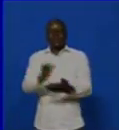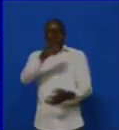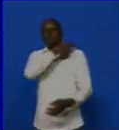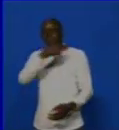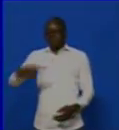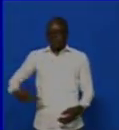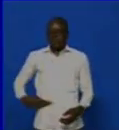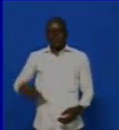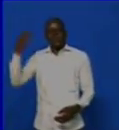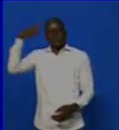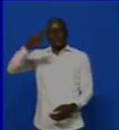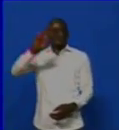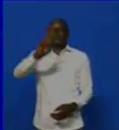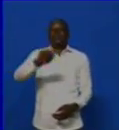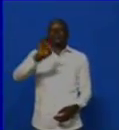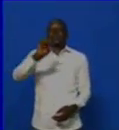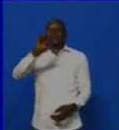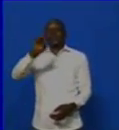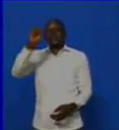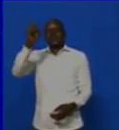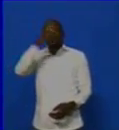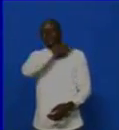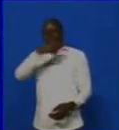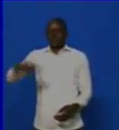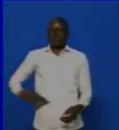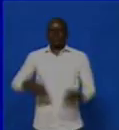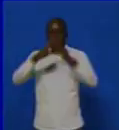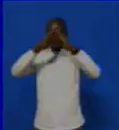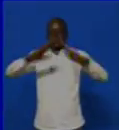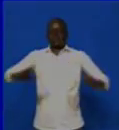haute médaille du royaume saoudien.